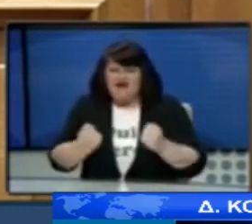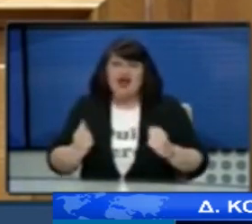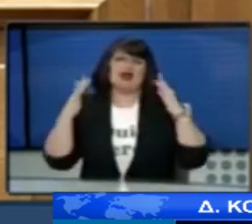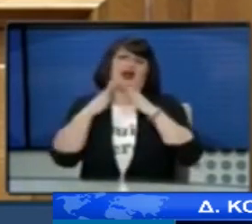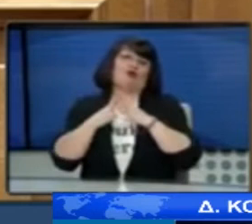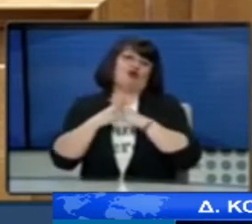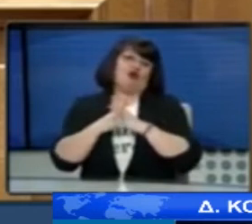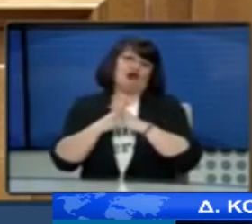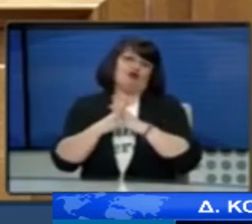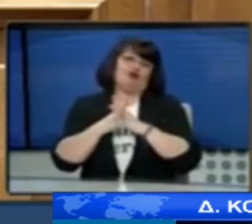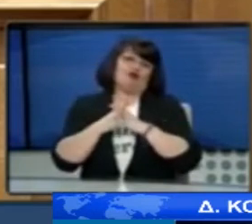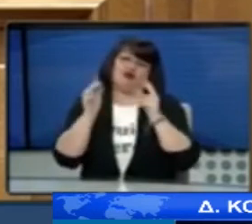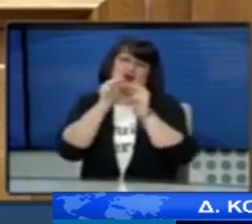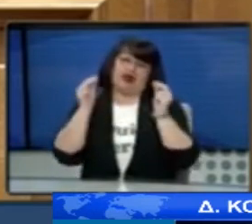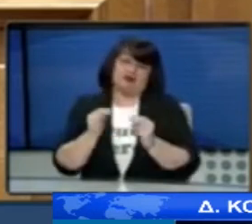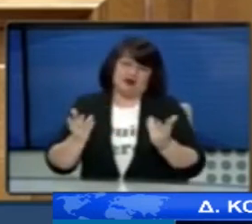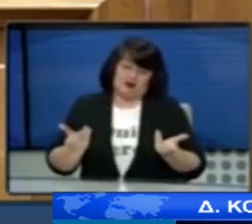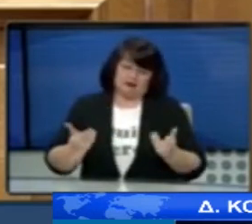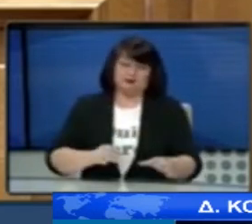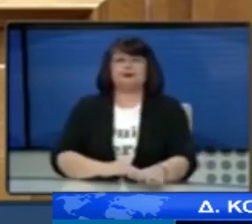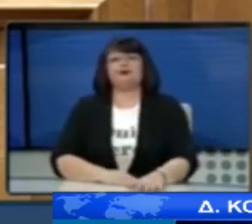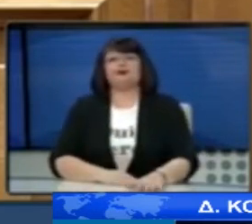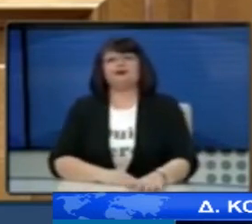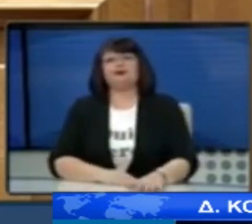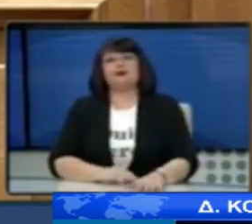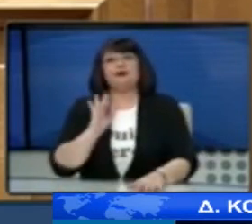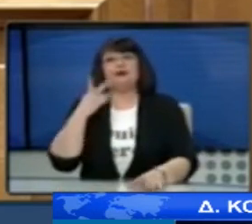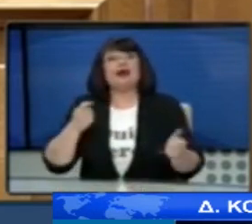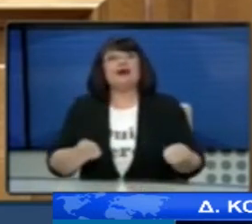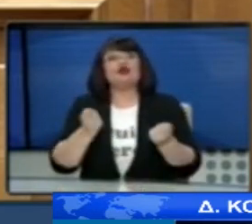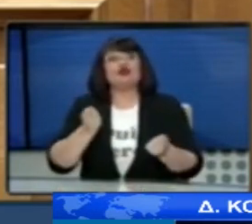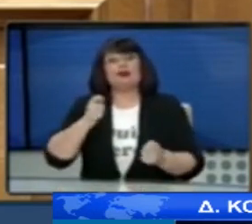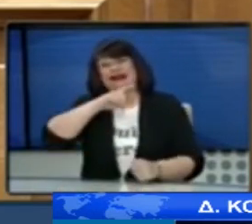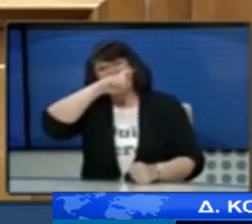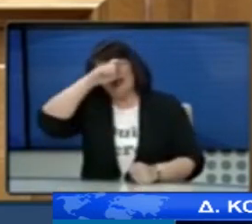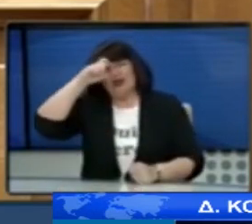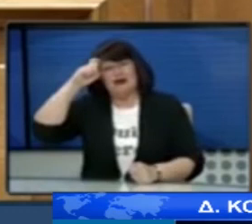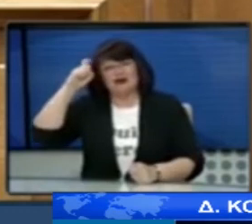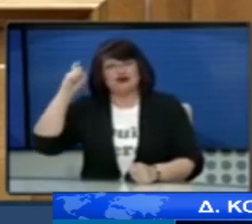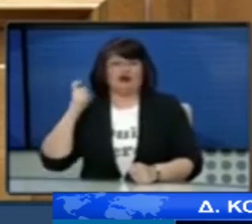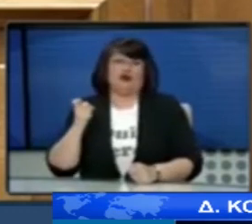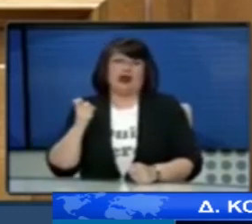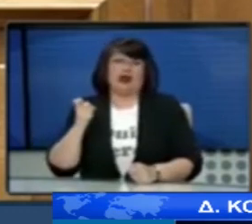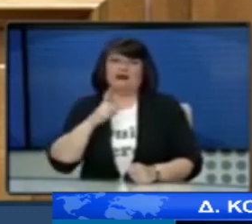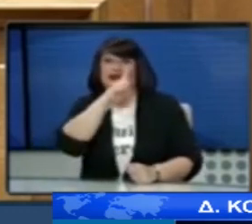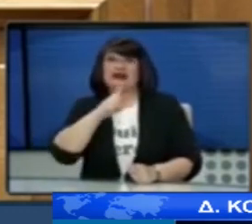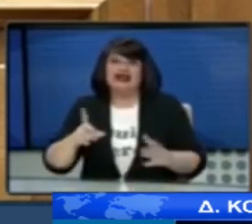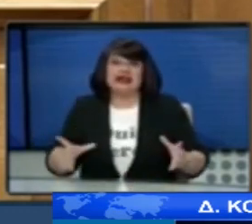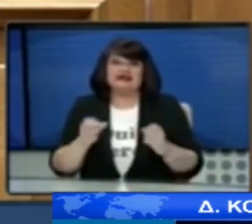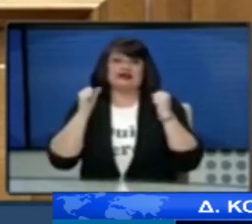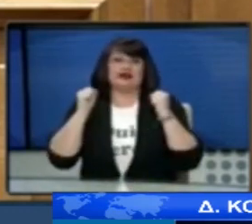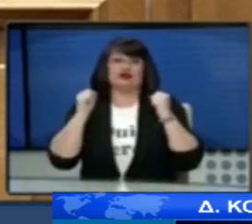πολέμου. Και αν οι εργαζόμενοι δυσκολεύονταν μια φορά να επιβιώσουν με